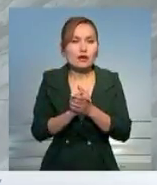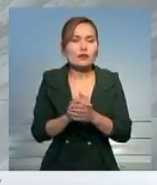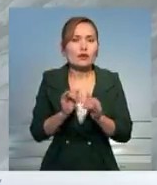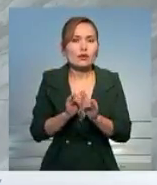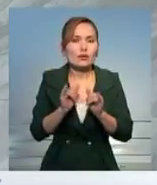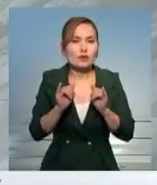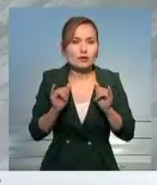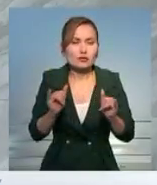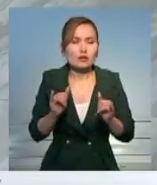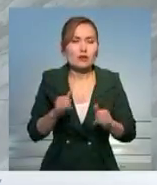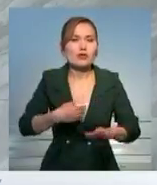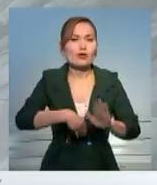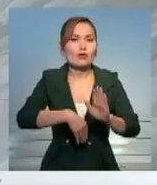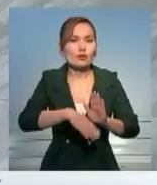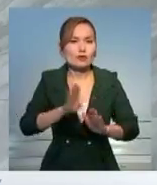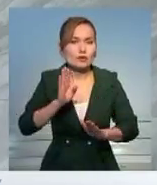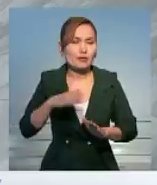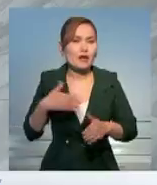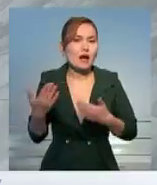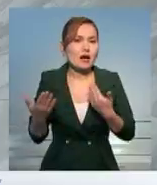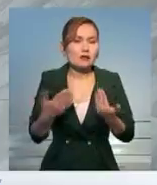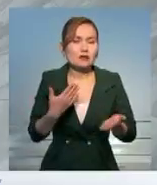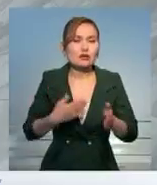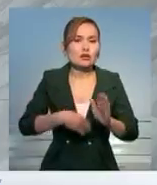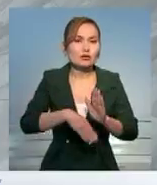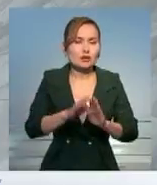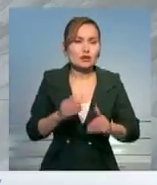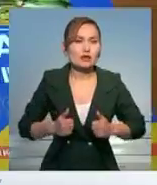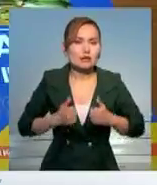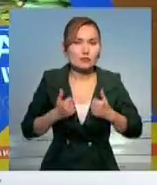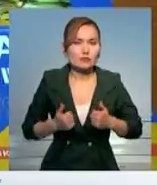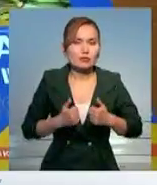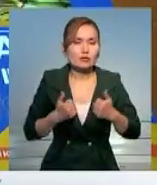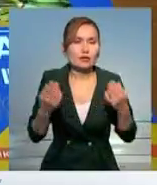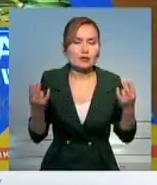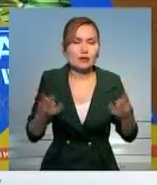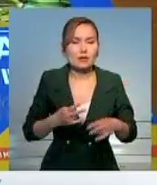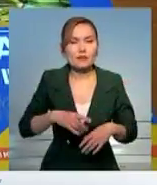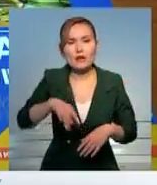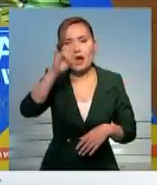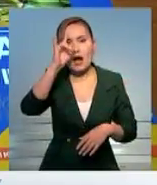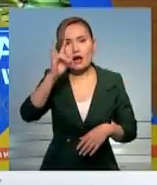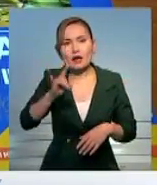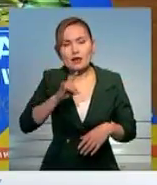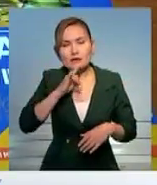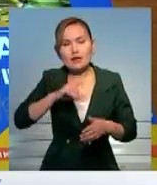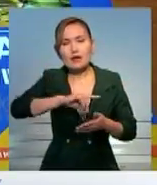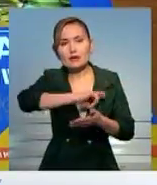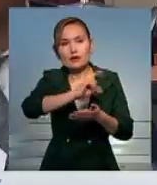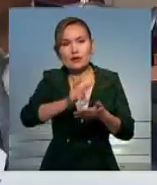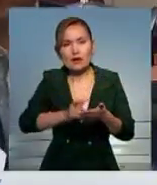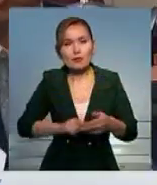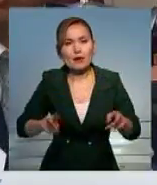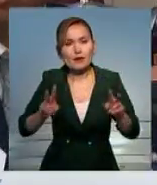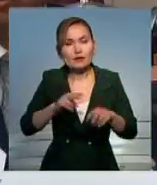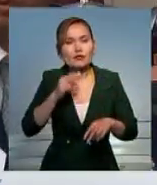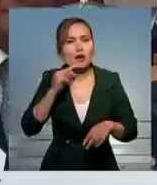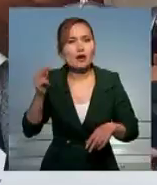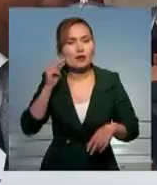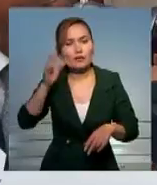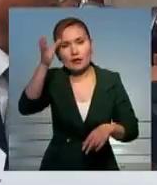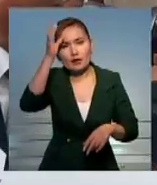келесін бұдамда қойуластыруға тырысуымыз керек. Қазақ әдебиетін зерттеуші қытайлық профессор Хуан